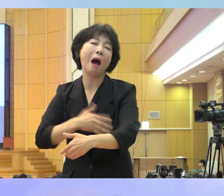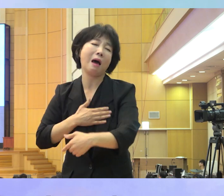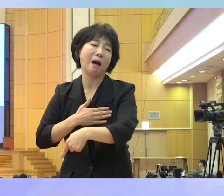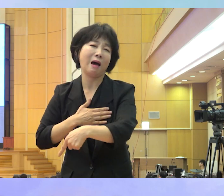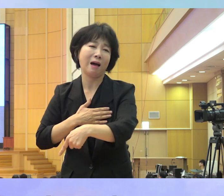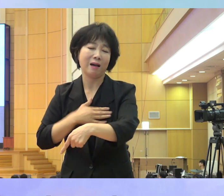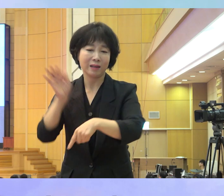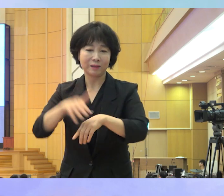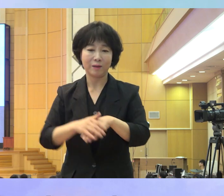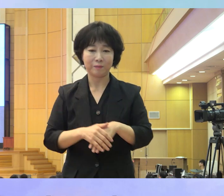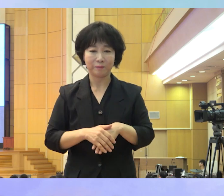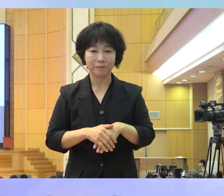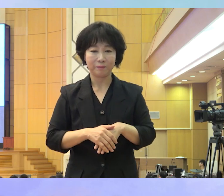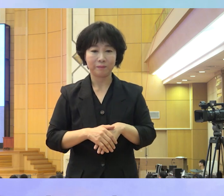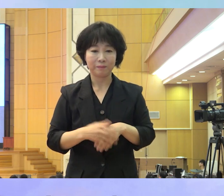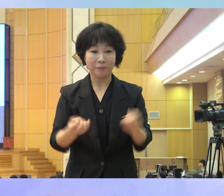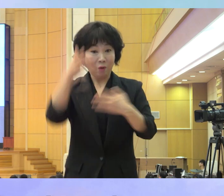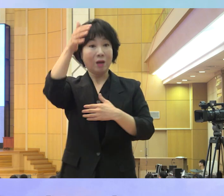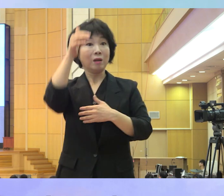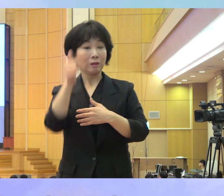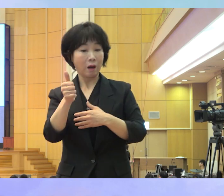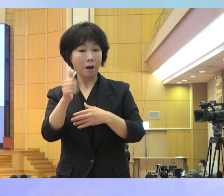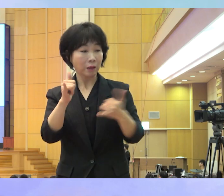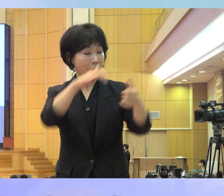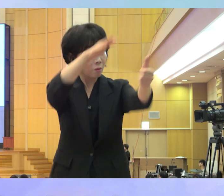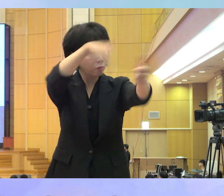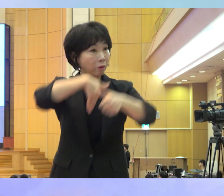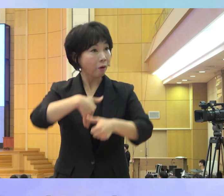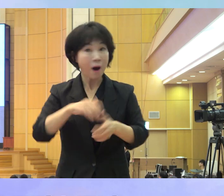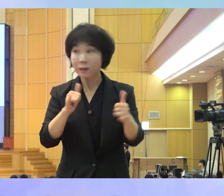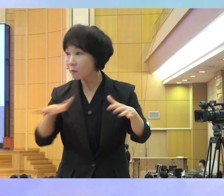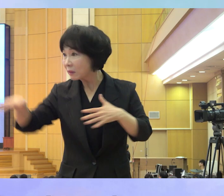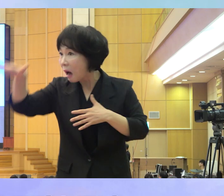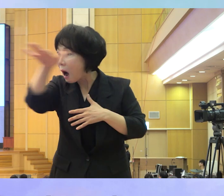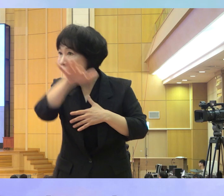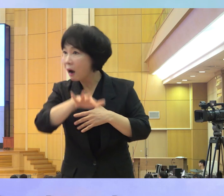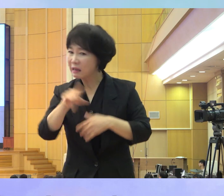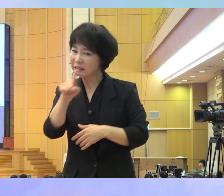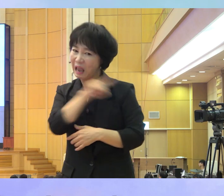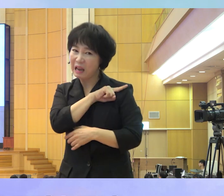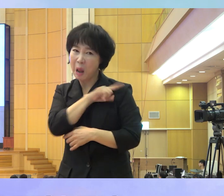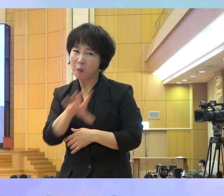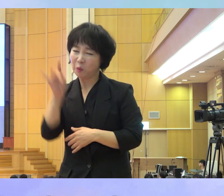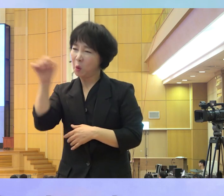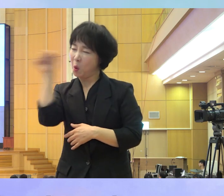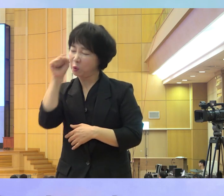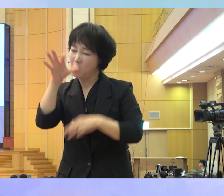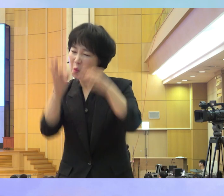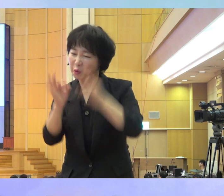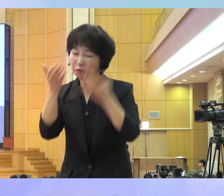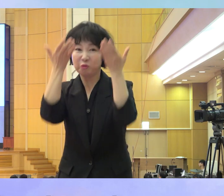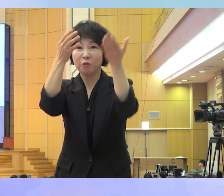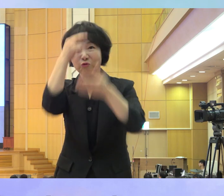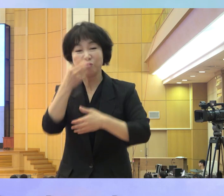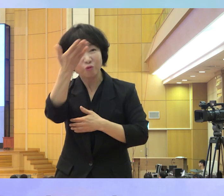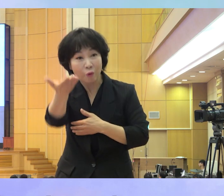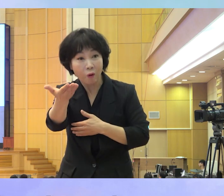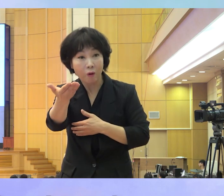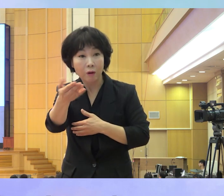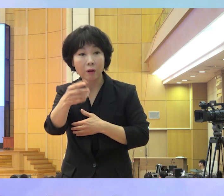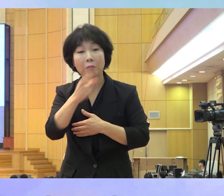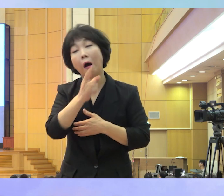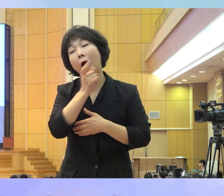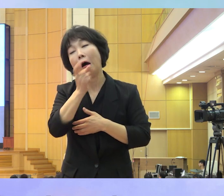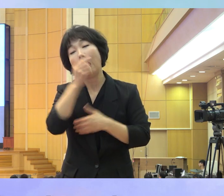불러 말하되 사람마다 먼저 좋은 포도주를 내고 취한